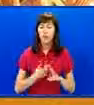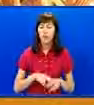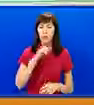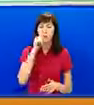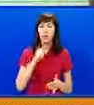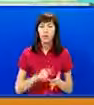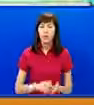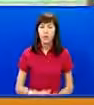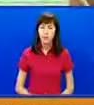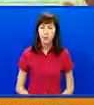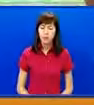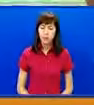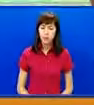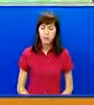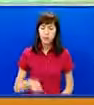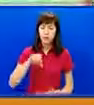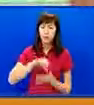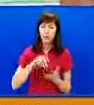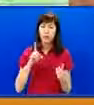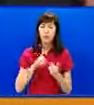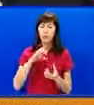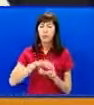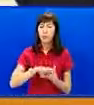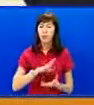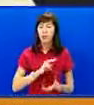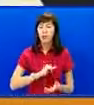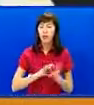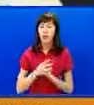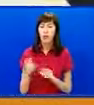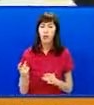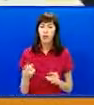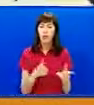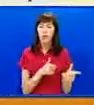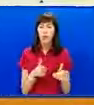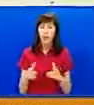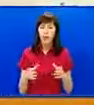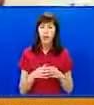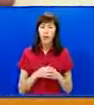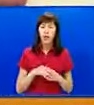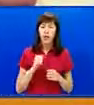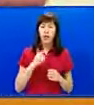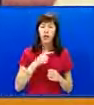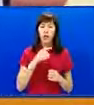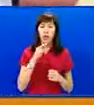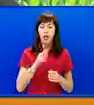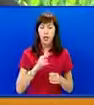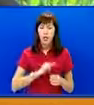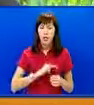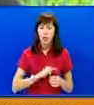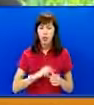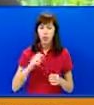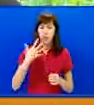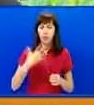вопрос. Участники встречи ознакомились с работой сельскохозяйственного производственного кооператива «Актобе Агро». Здесь на